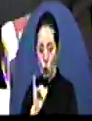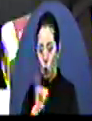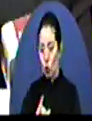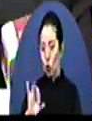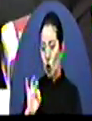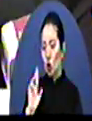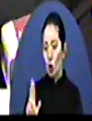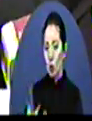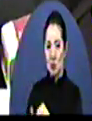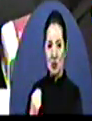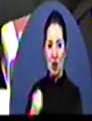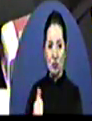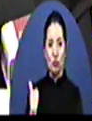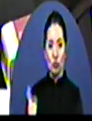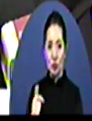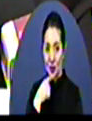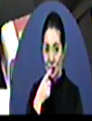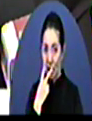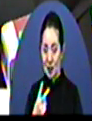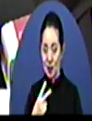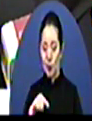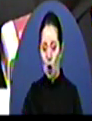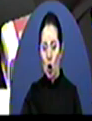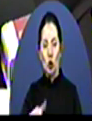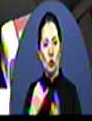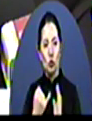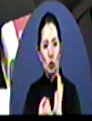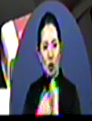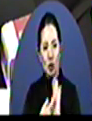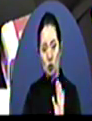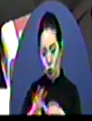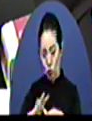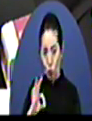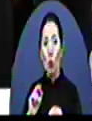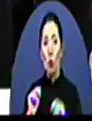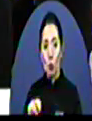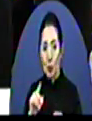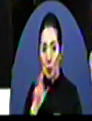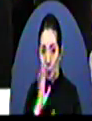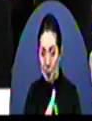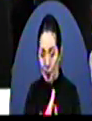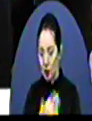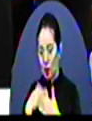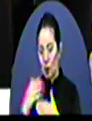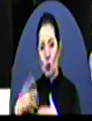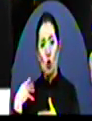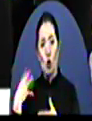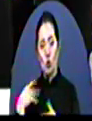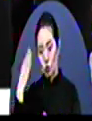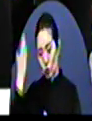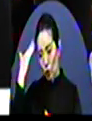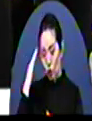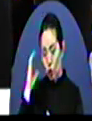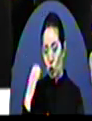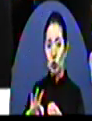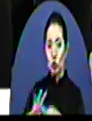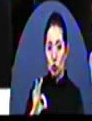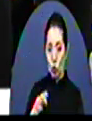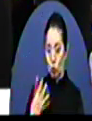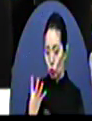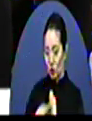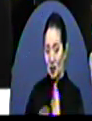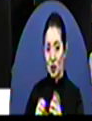дүн гэж харж байна. Энэ сард Монгол улсаас сонгуул болно. Манай улсын парламентын сонгуул өнгөрөвч 4-р сард болсон. Солонгос улсаас сонгуультай